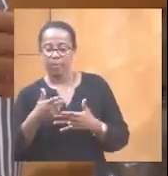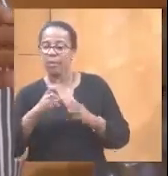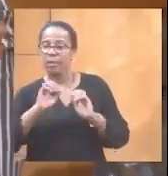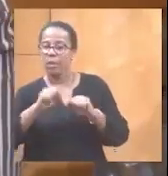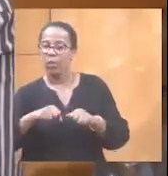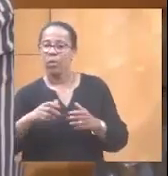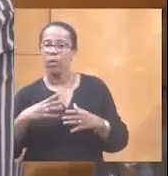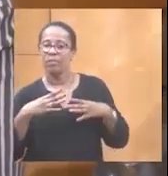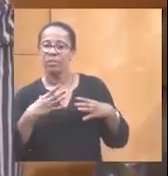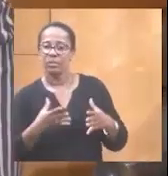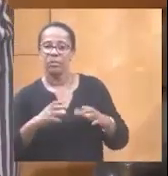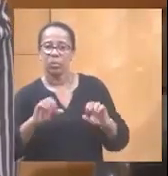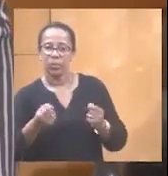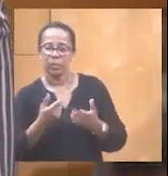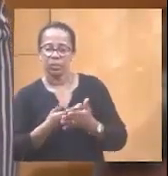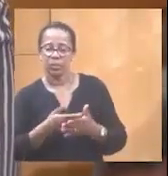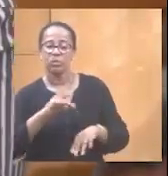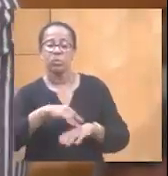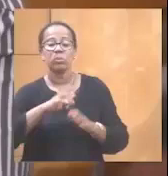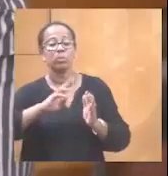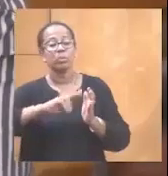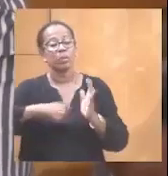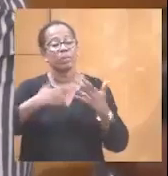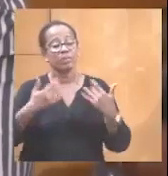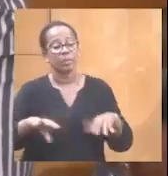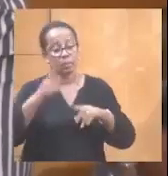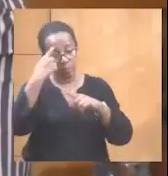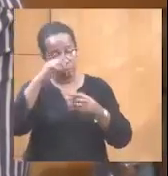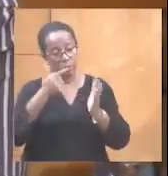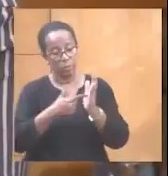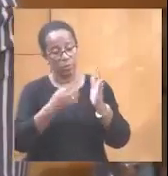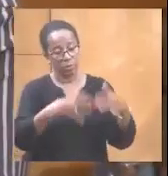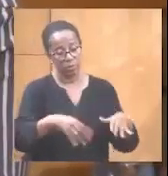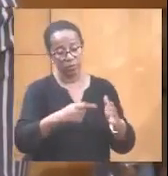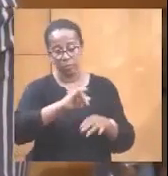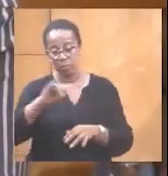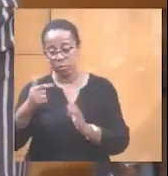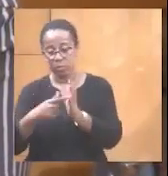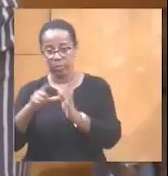signé, après que l'Assemblée a donné l'autorisation, pour 2019-2020.